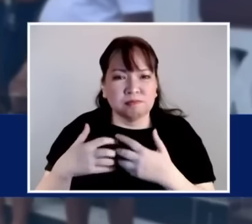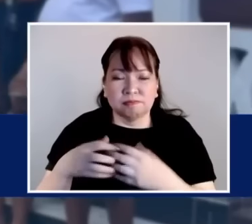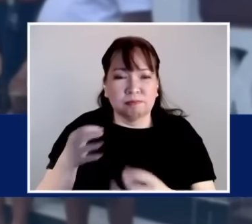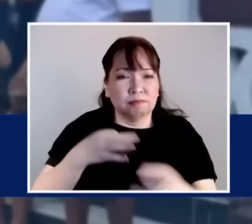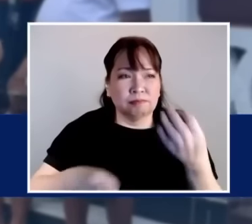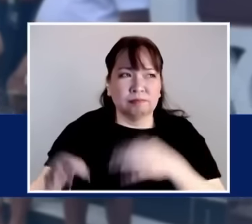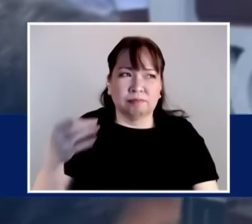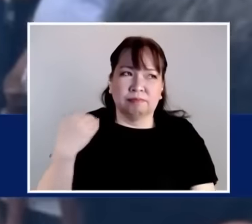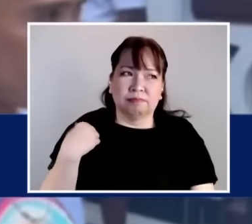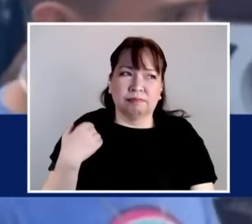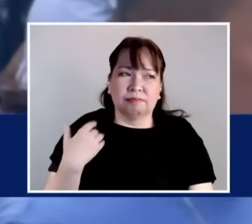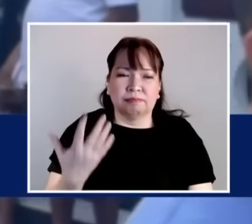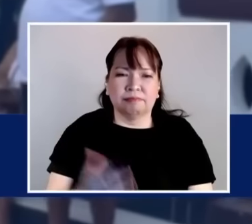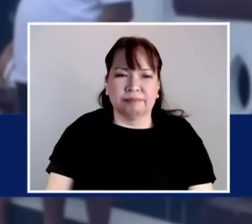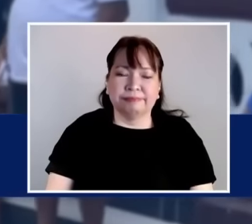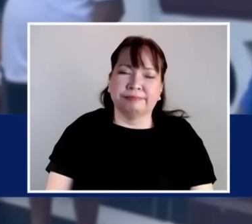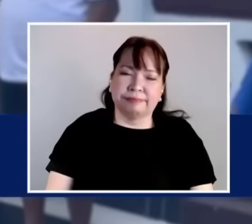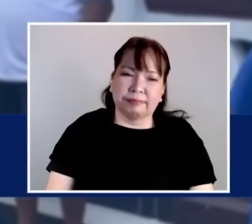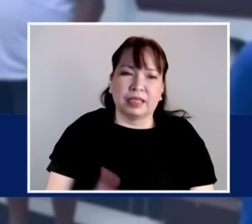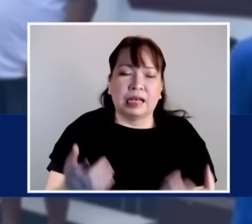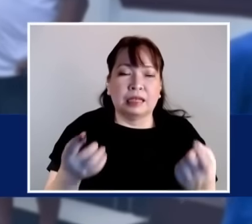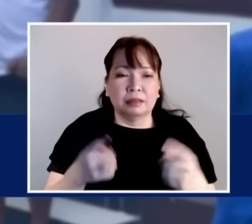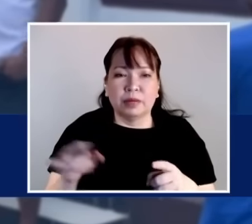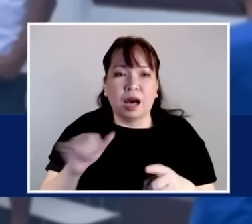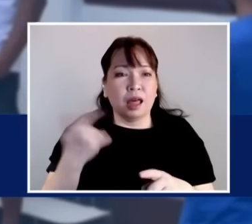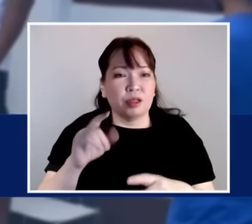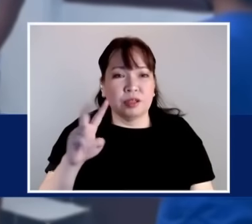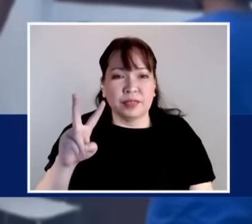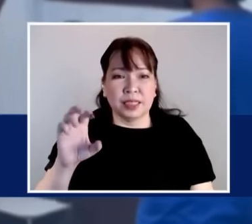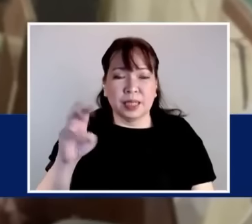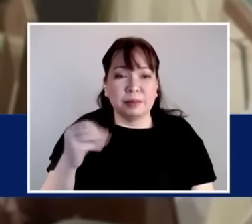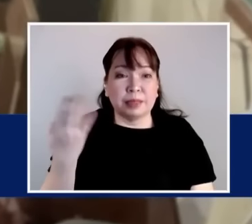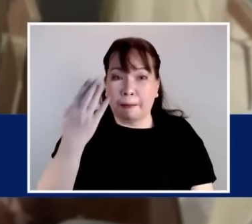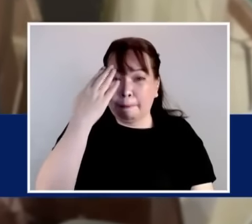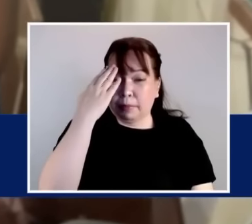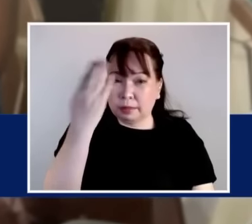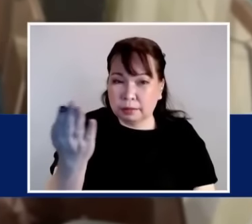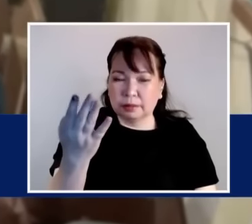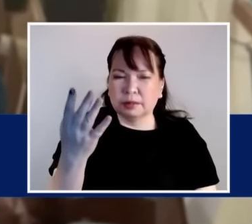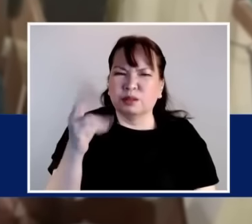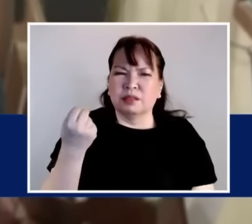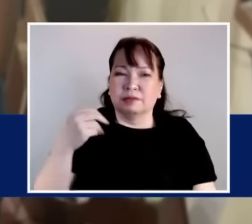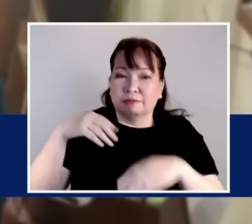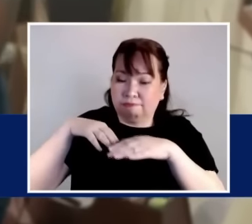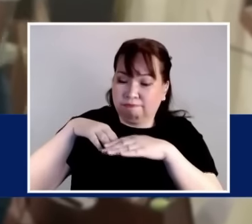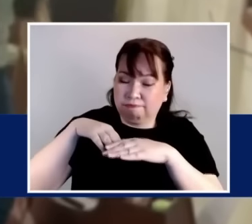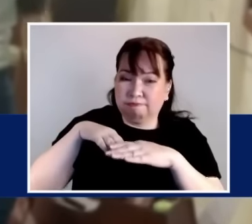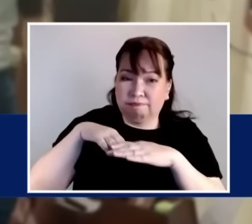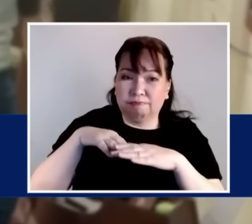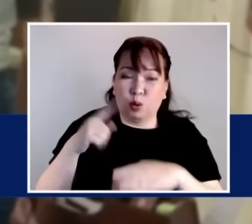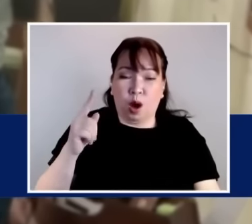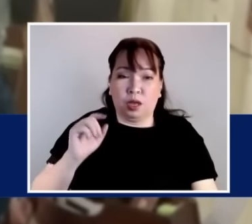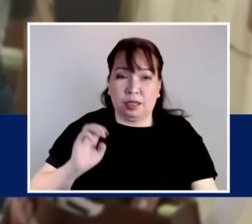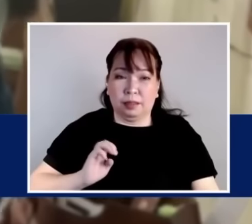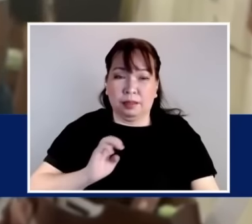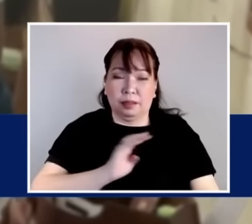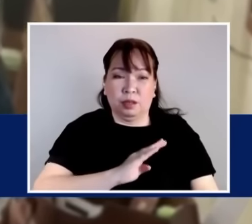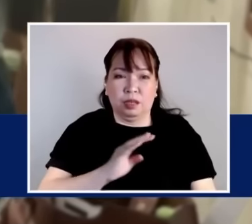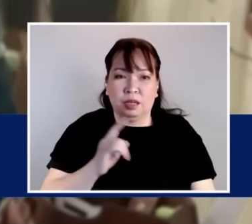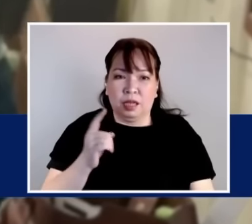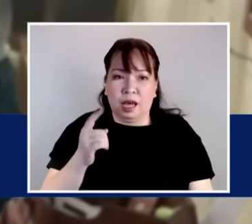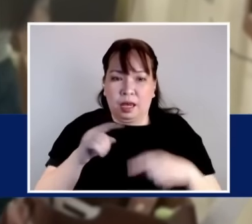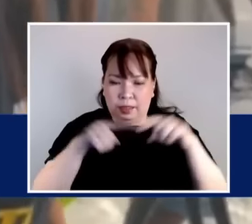natin. Pumalya rin ang ilang vote counting machines sa Bulacan nang ipasok umano ng isang election officer ang unshaded